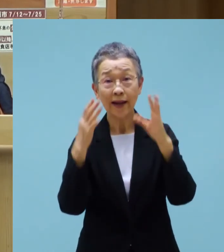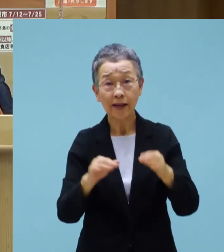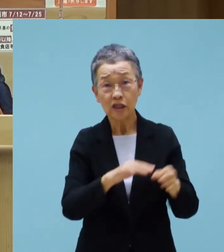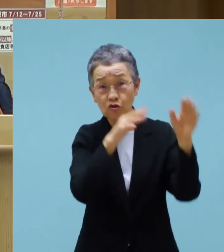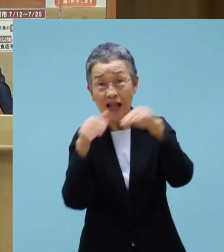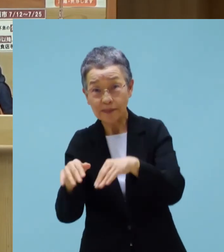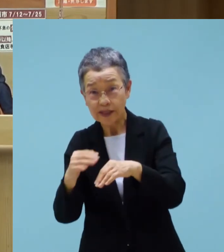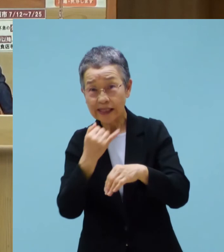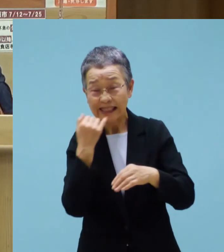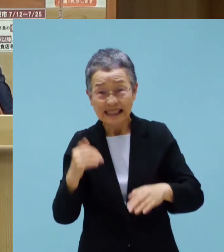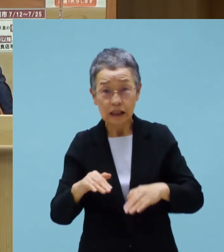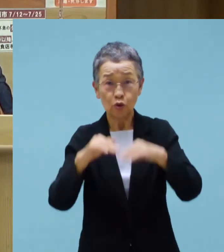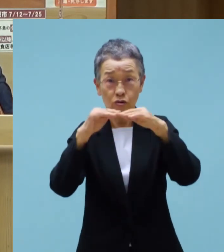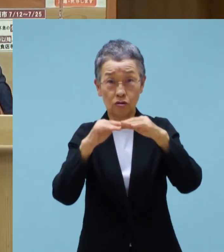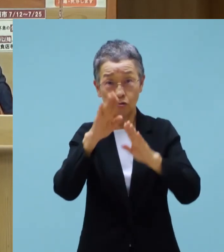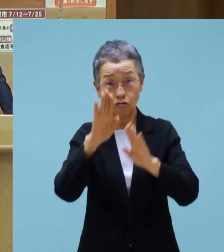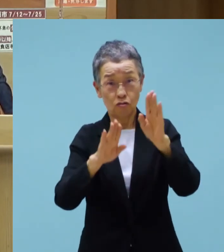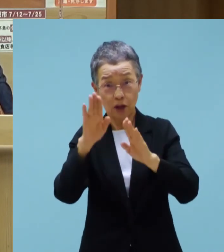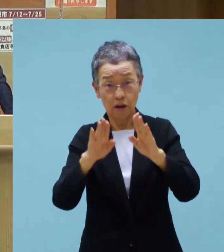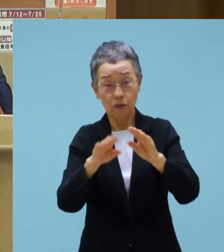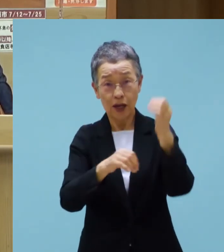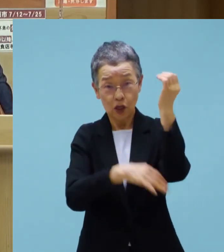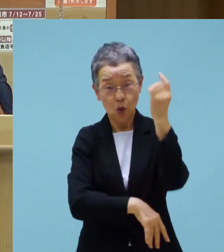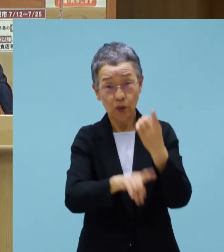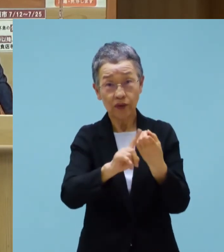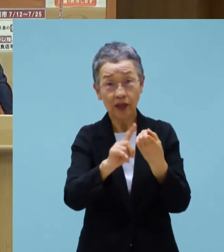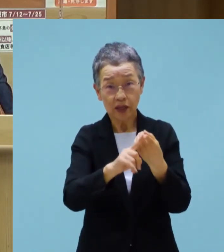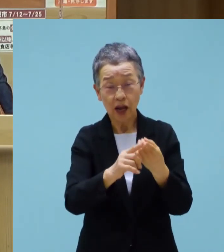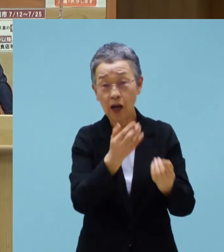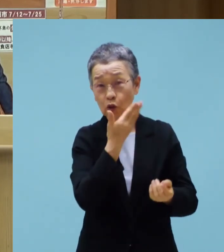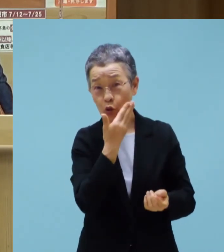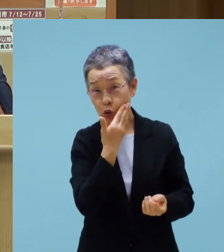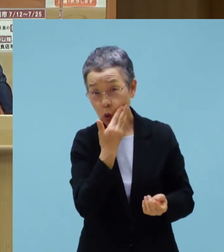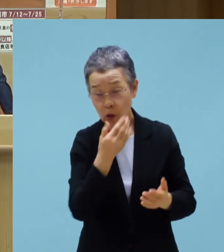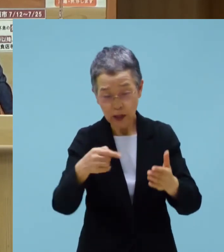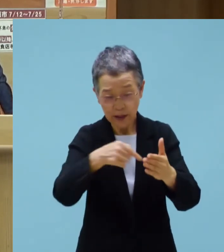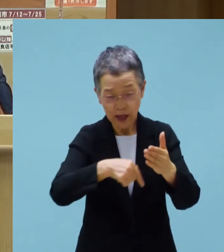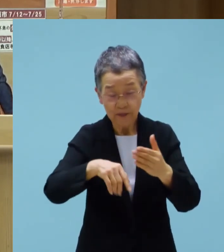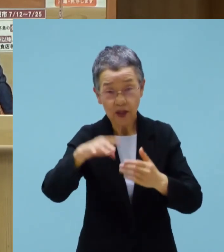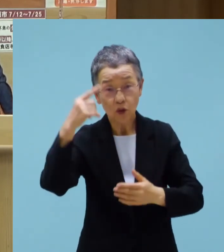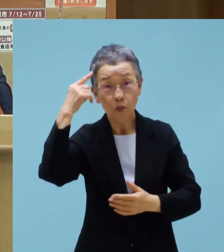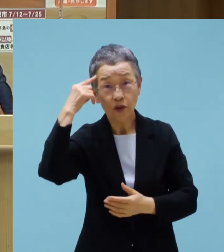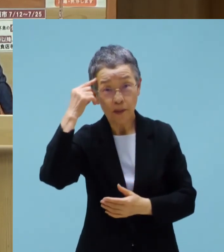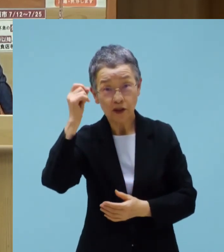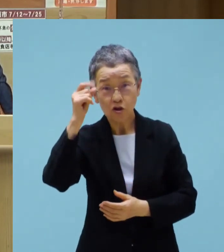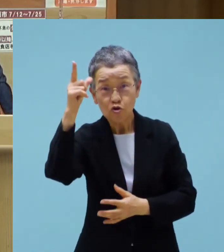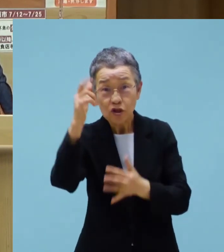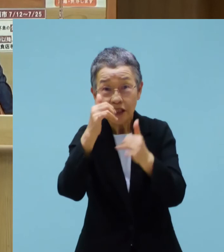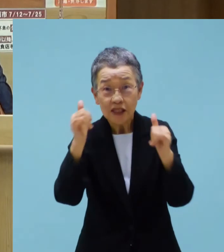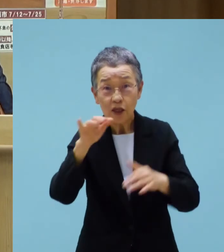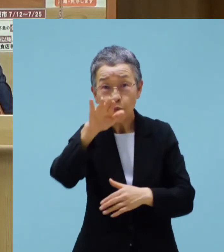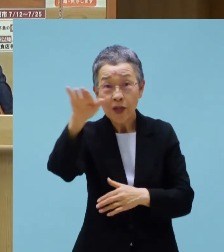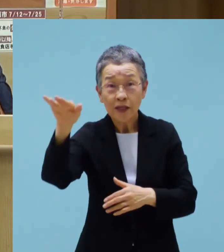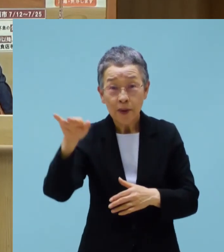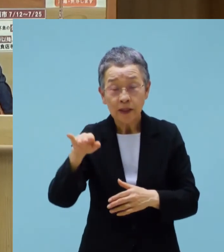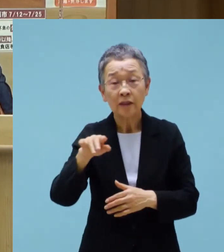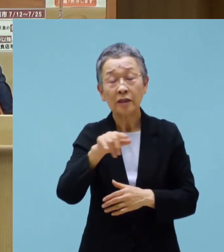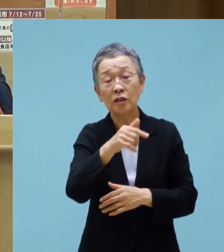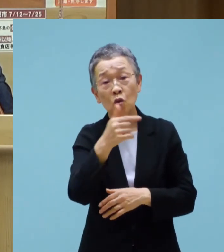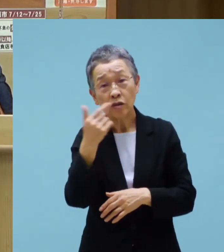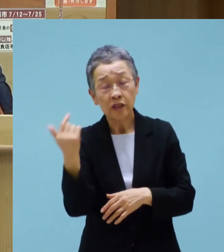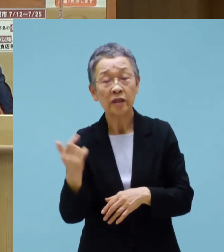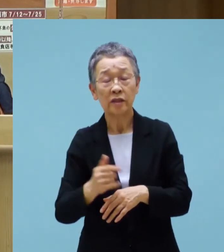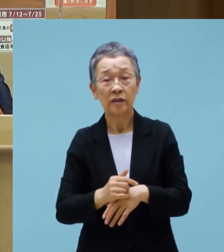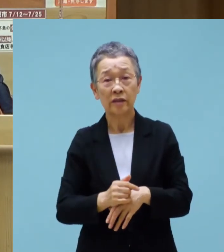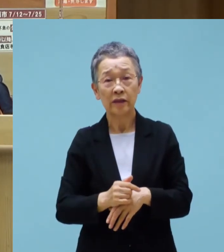定、これは基礎的な重要なものになります。有識者の方々に大変